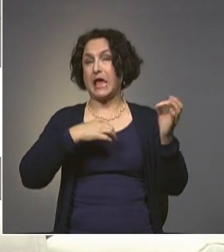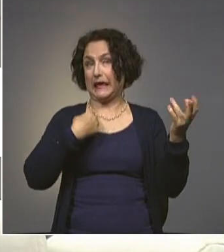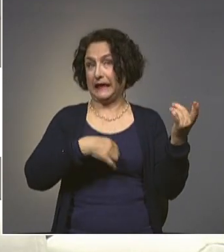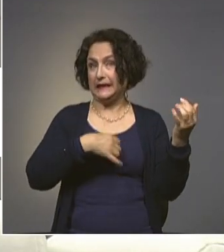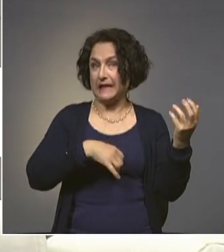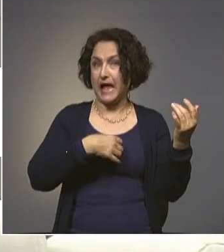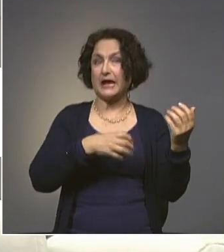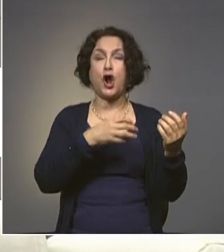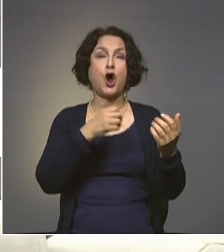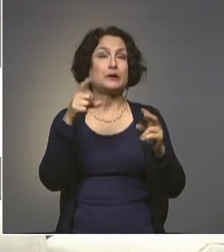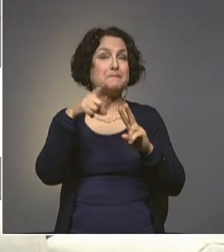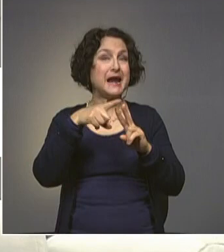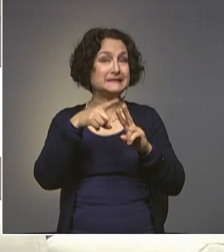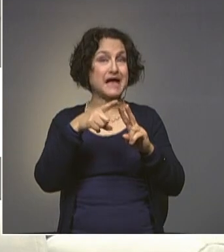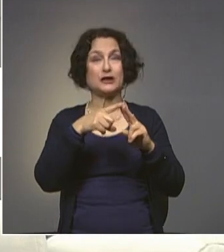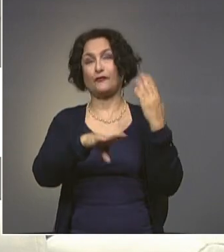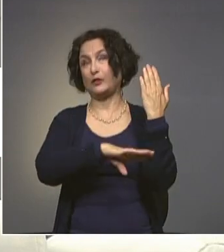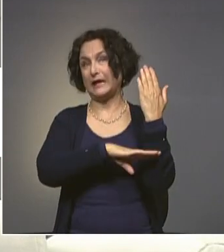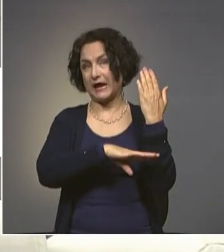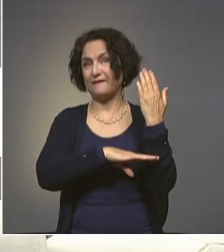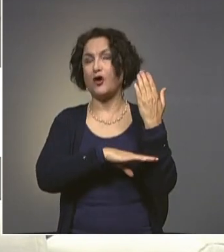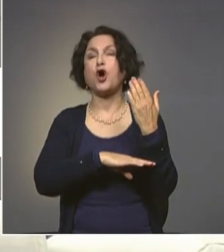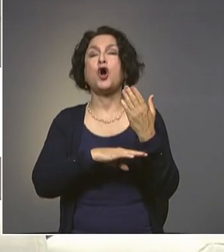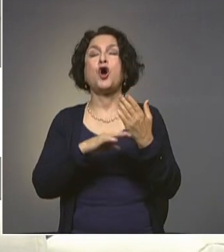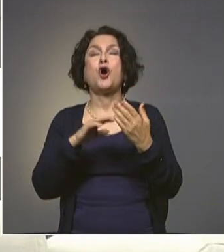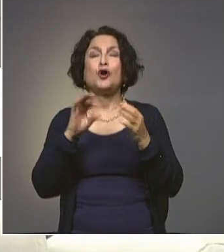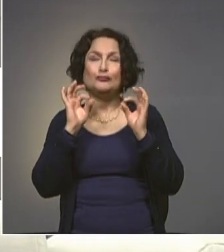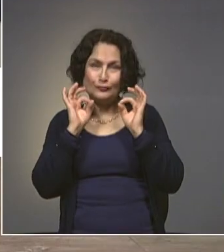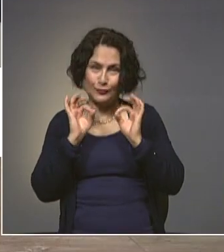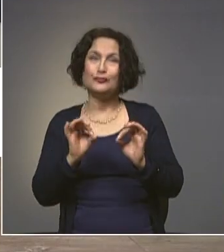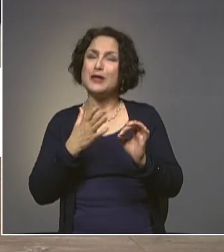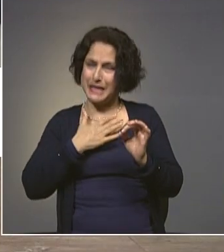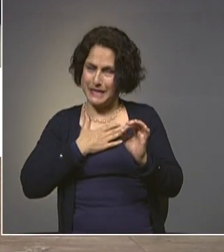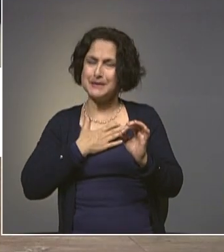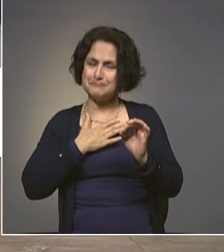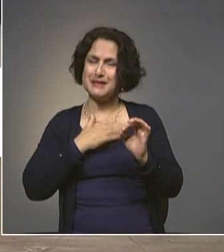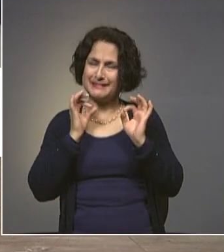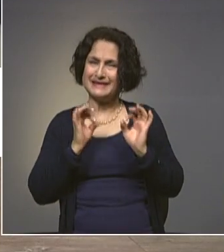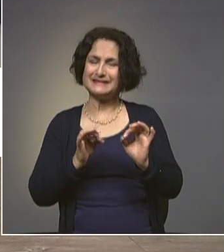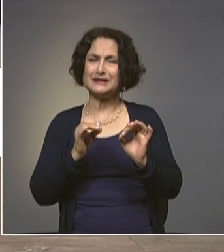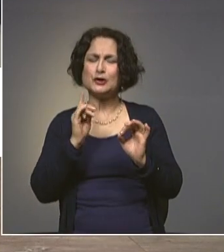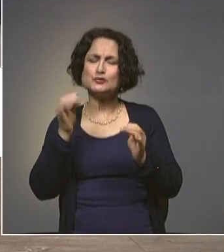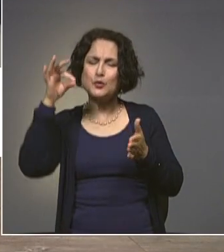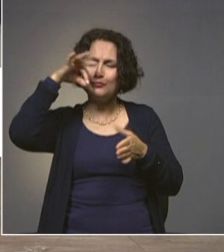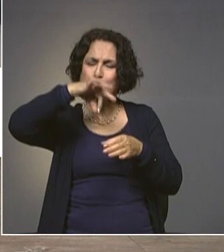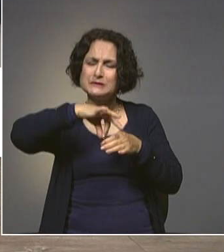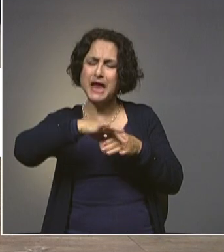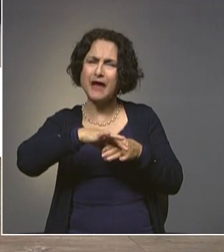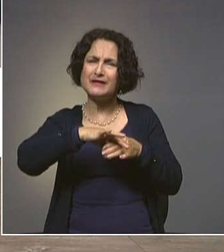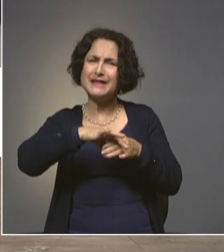раждането на тази китара от посяването на семенцето. Има китара. Да. посяването на семенцето в